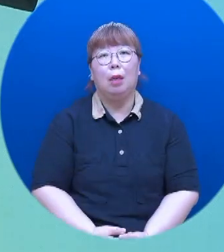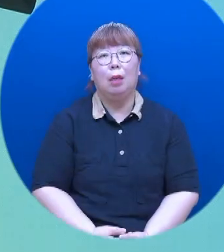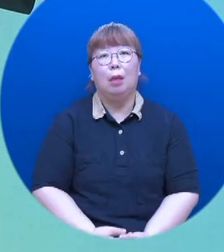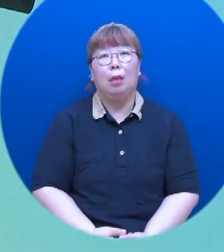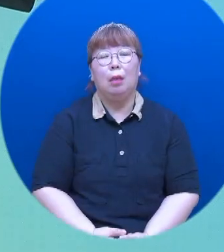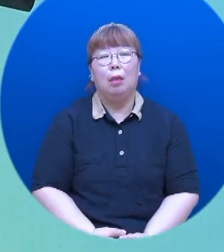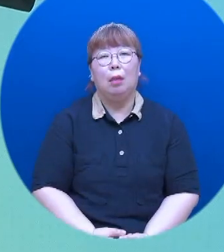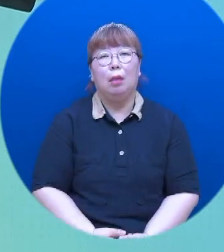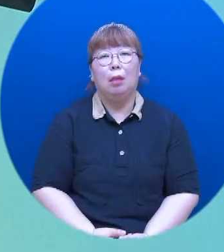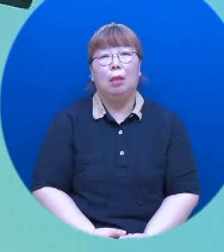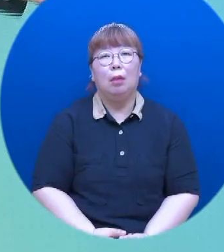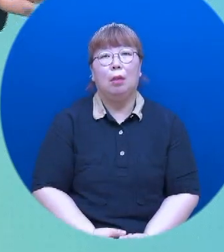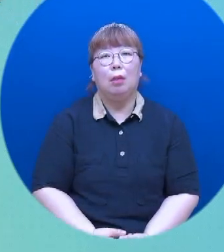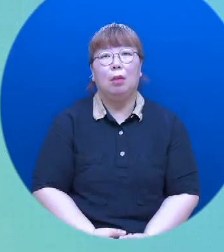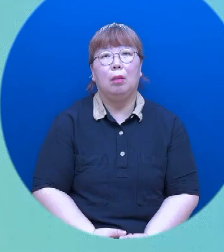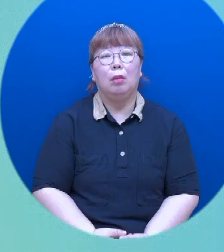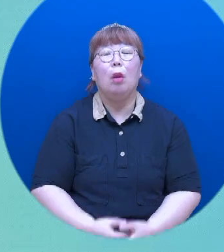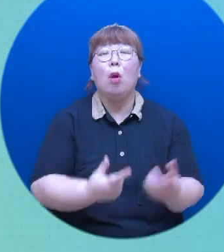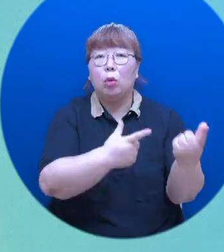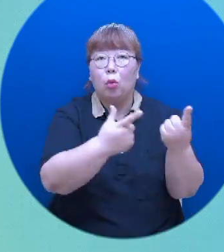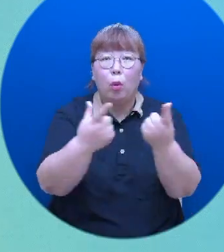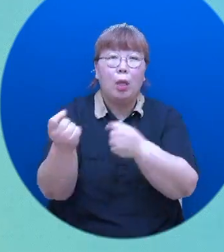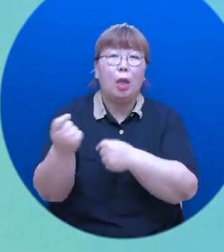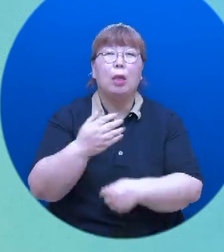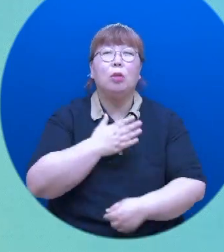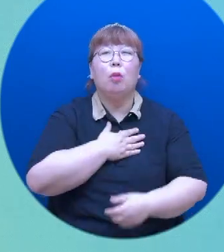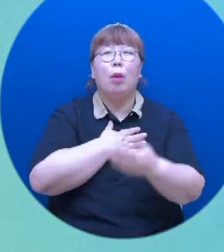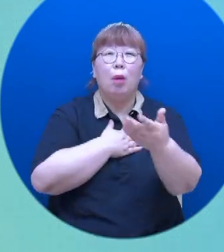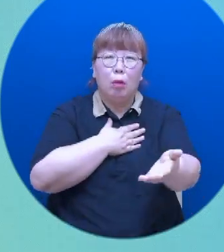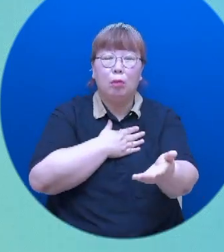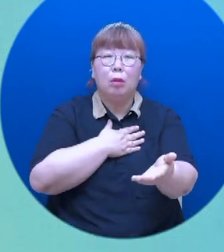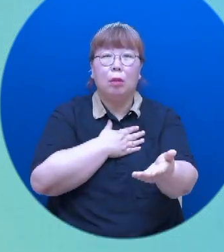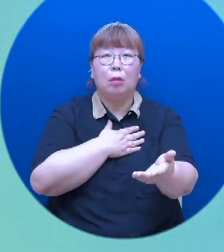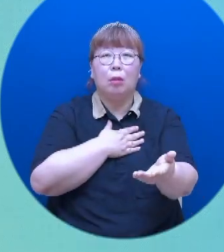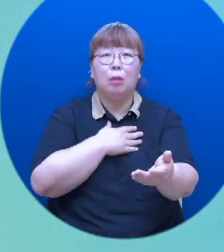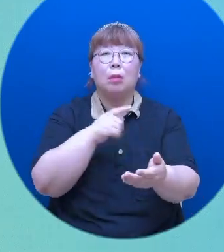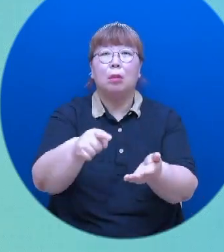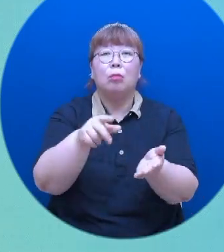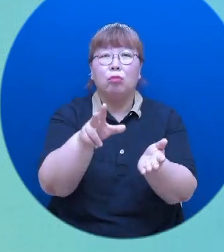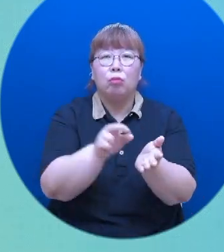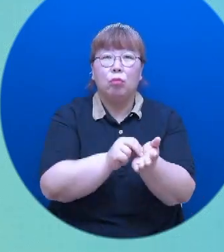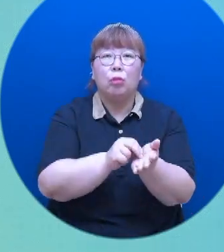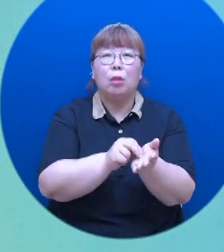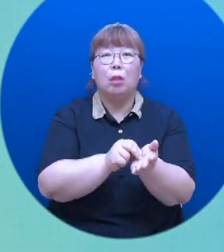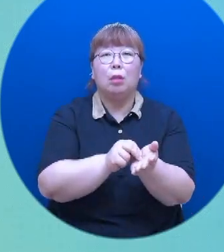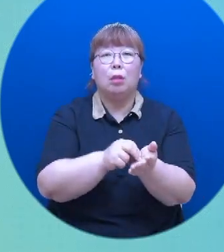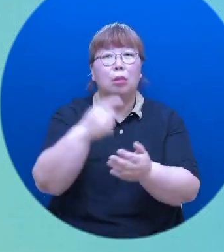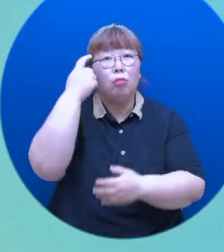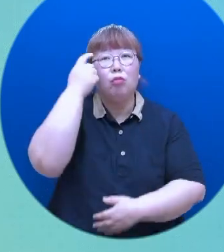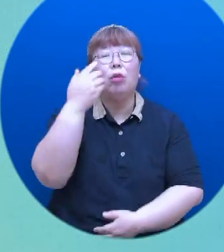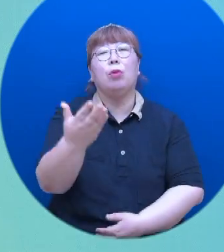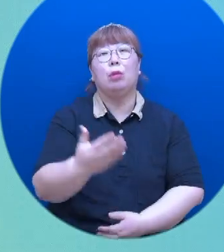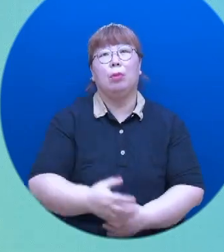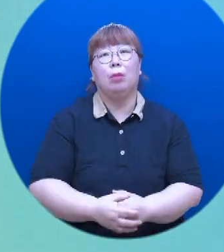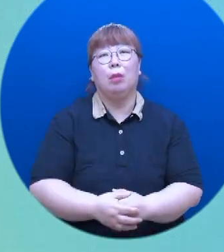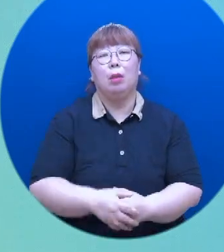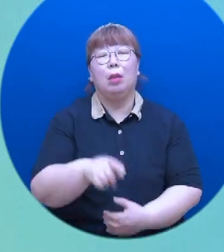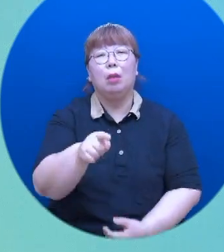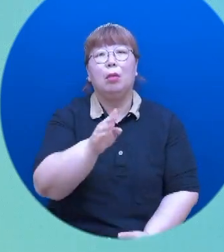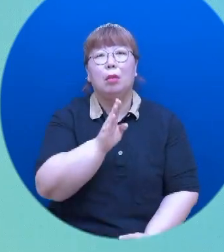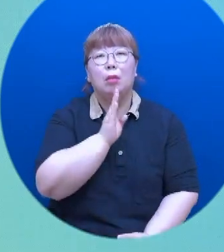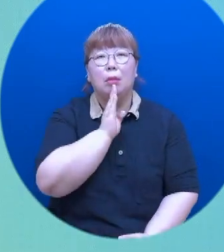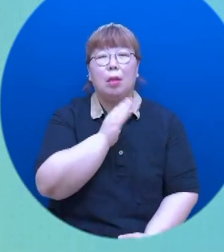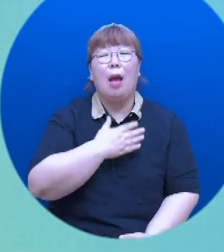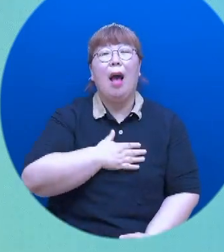기술해라. 동일하게 저와 여러분에게 이 문제를 내고 있다. 이 사실을 알아야 해요.